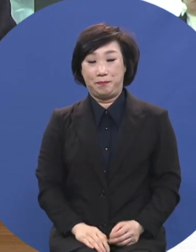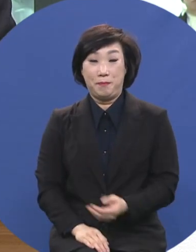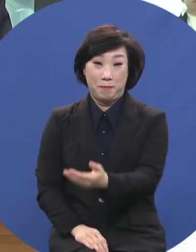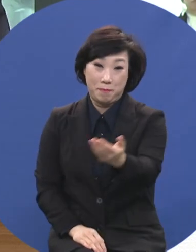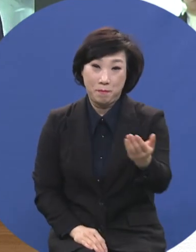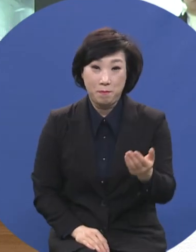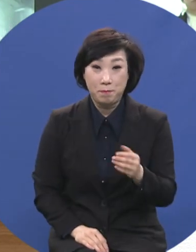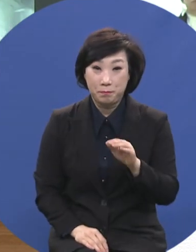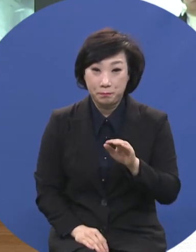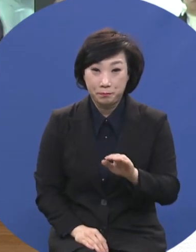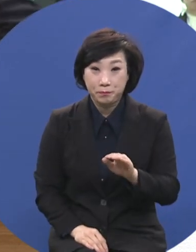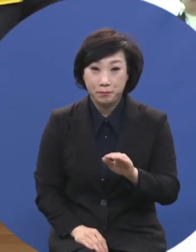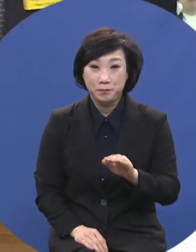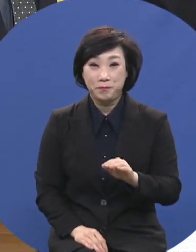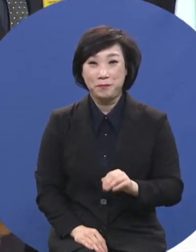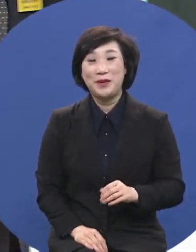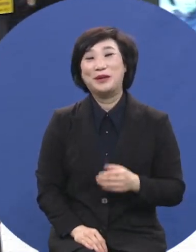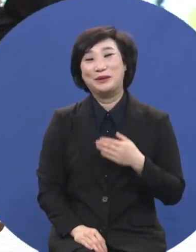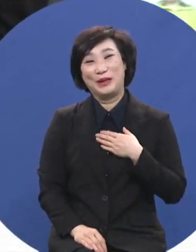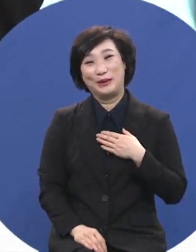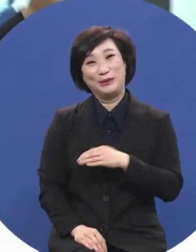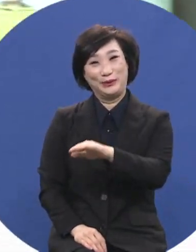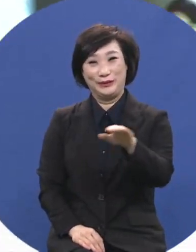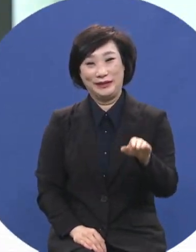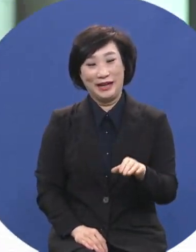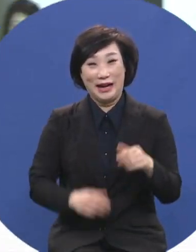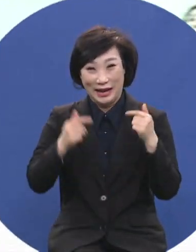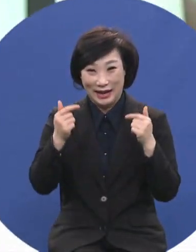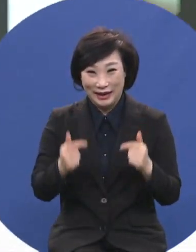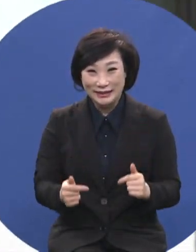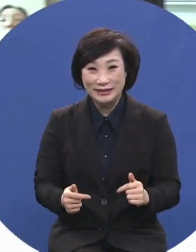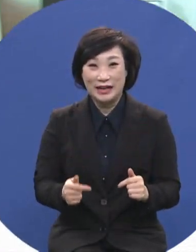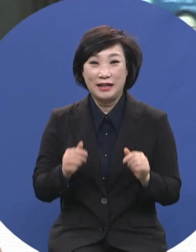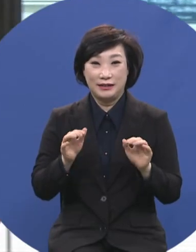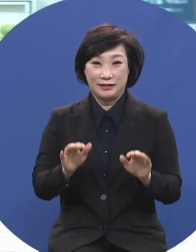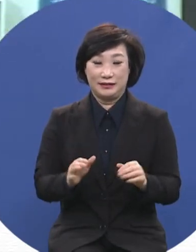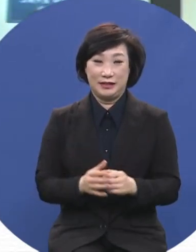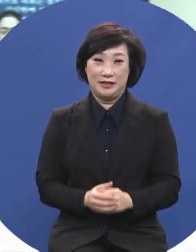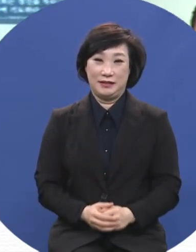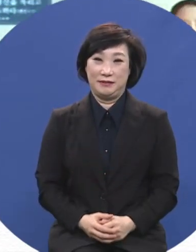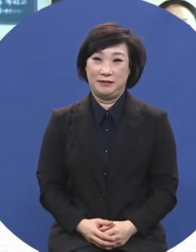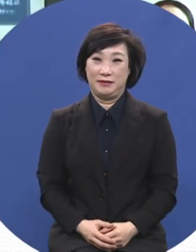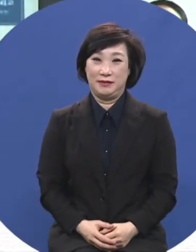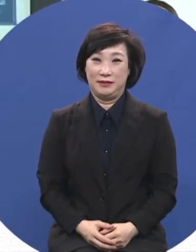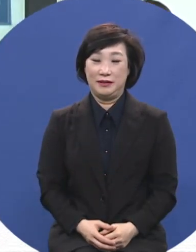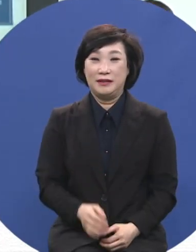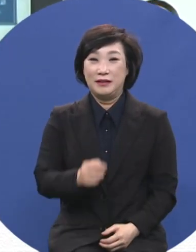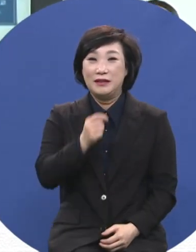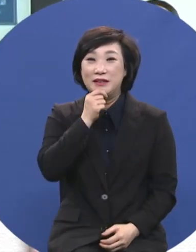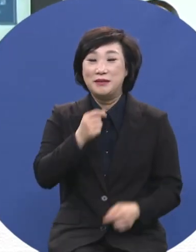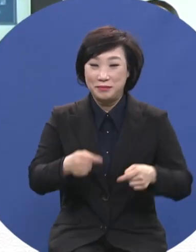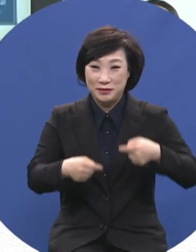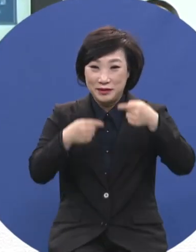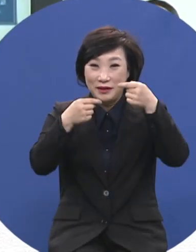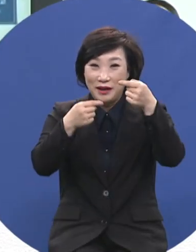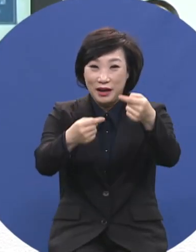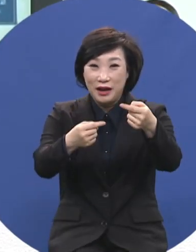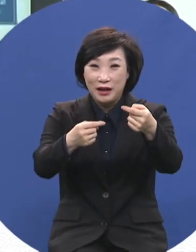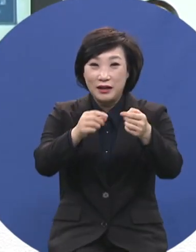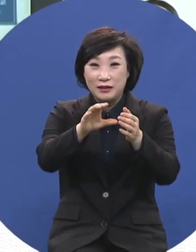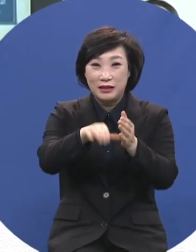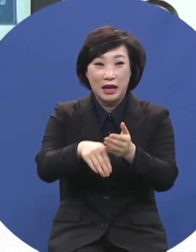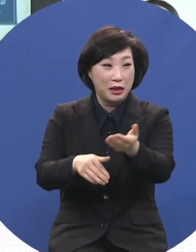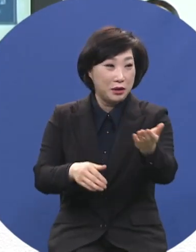여러분, 우리가 항상 종을 음력 초하루 때